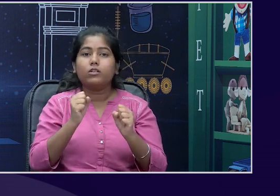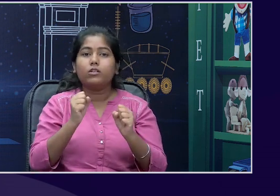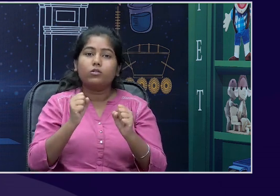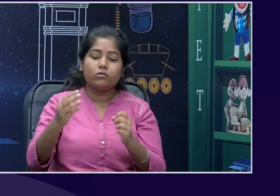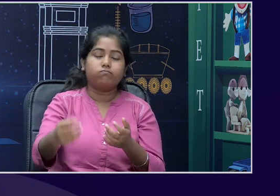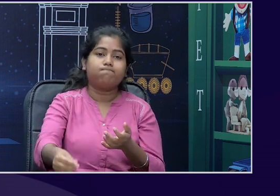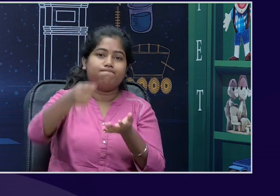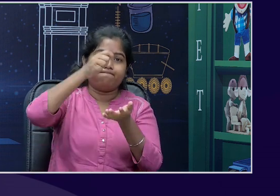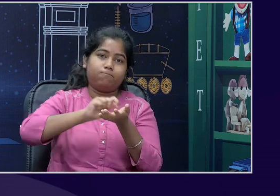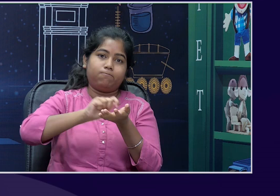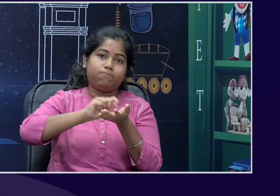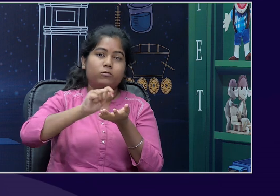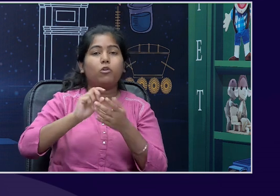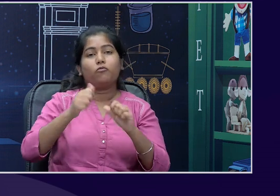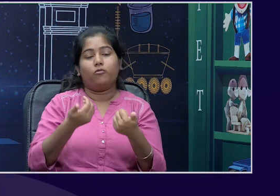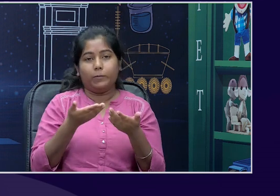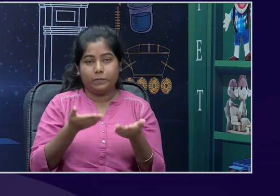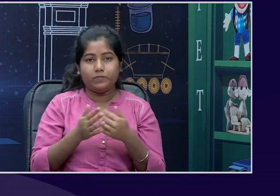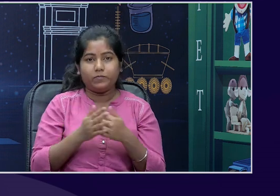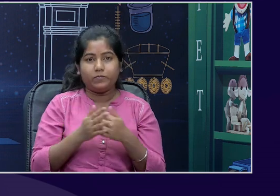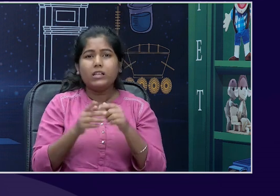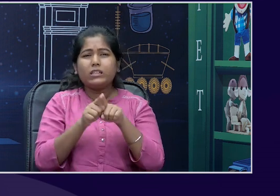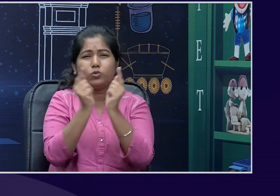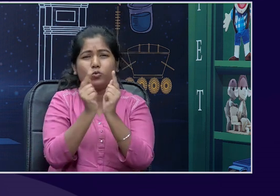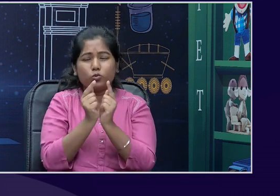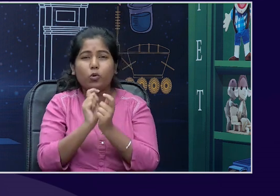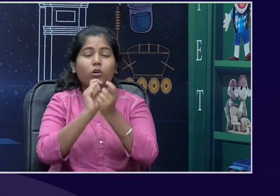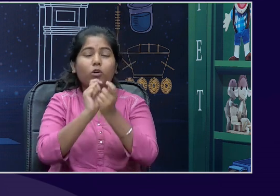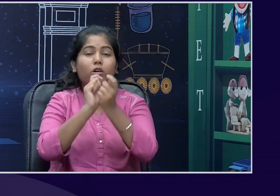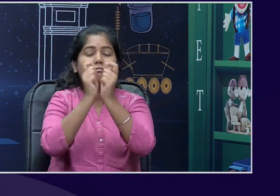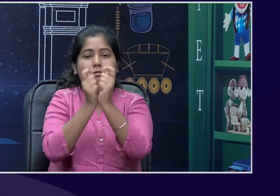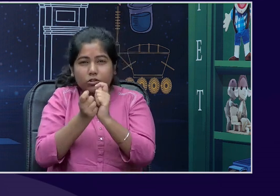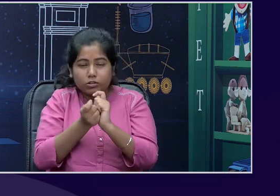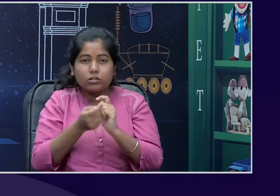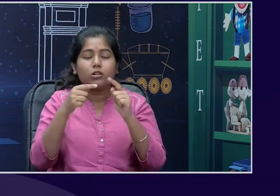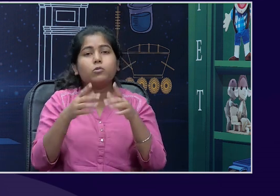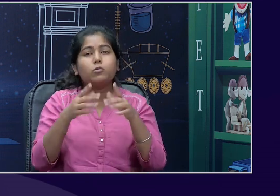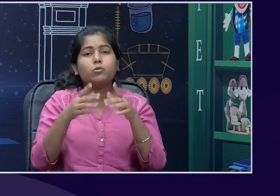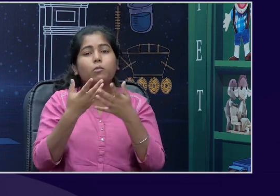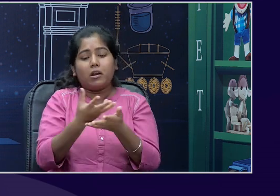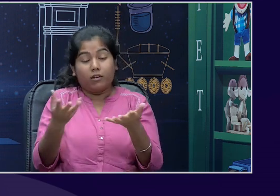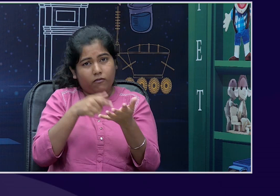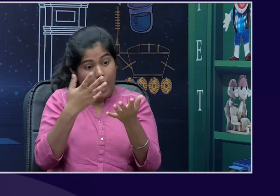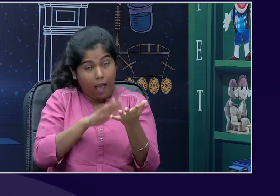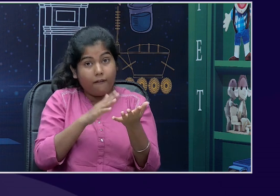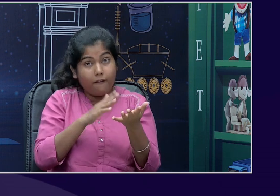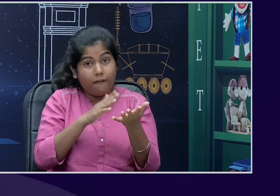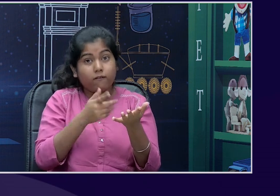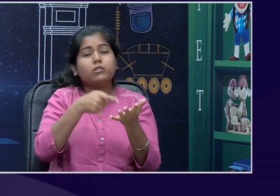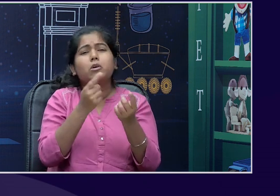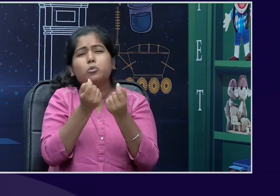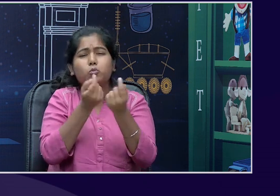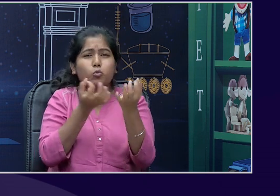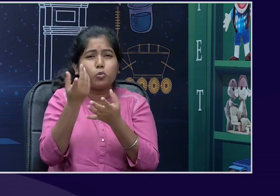स्मॉल स्मॉल एडेप्टेशन करके जो भी डिवाइस या आइटम में या प्रोडक्ट में हम कर सकते हैं, जिसकी सहायता से